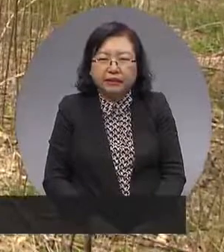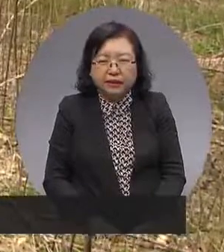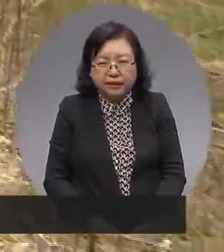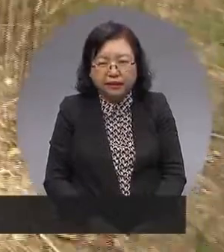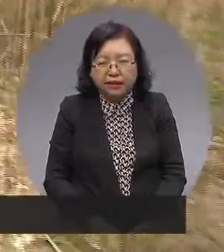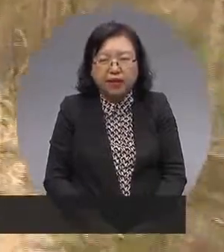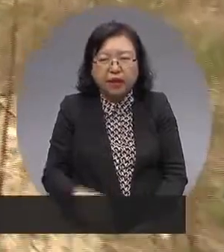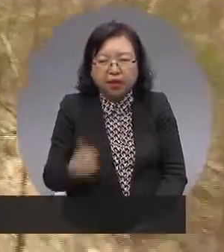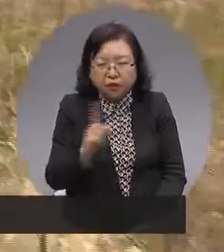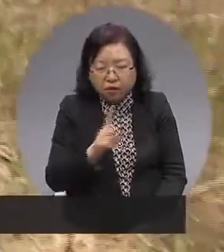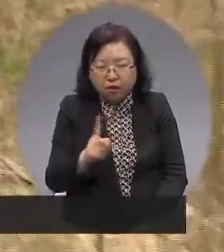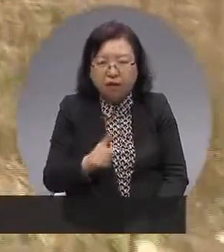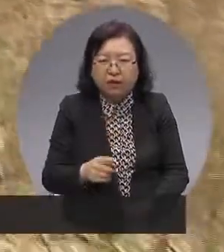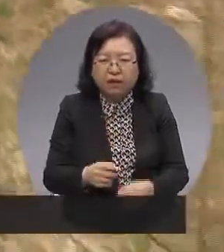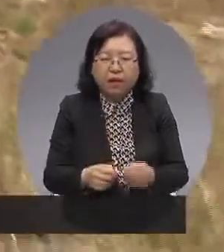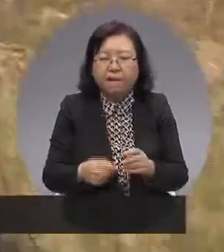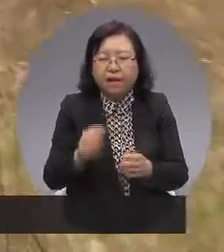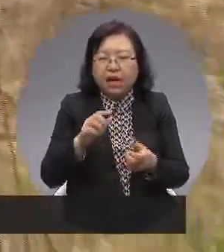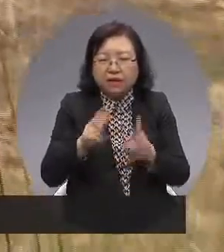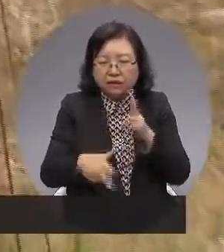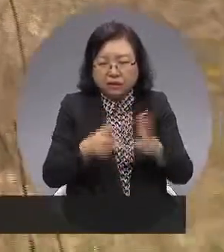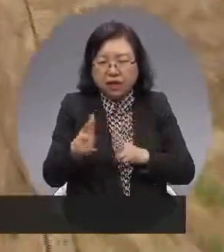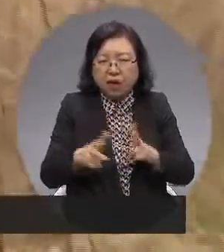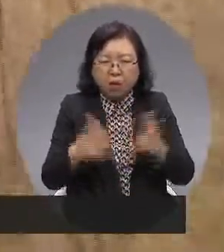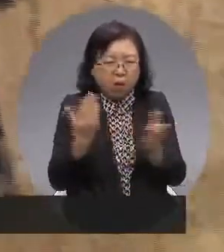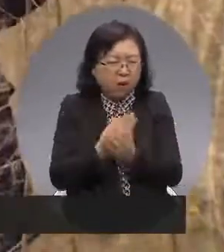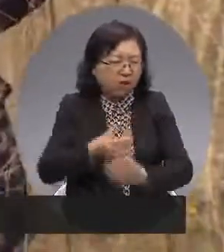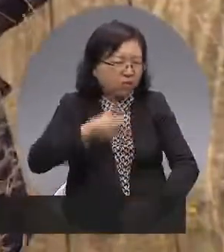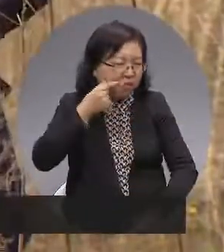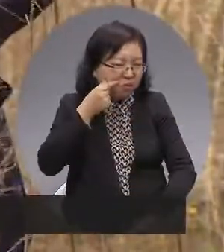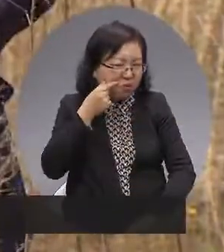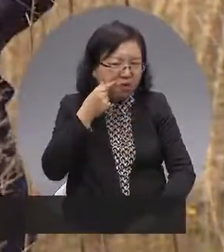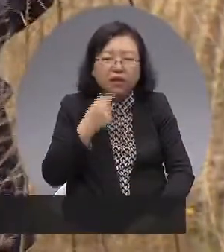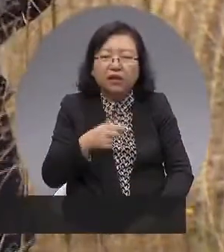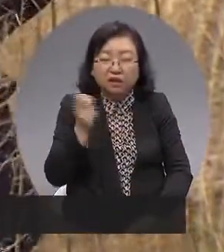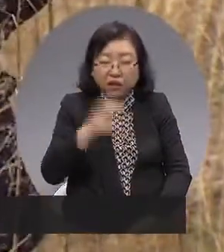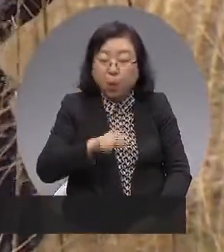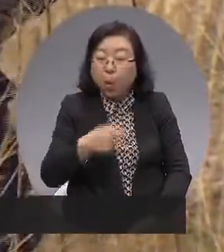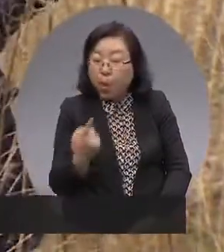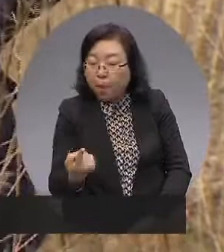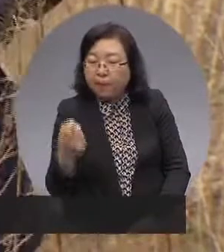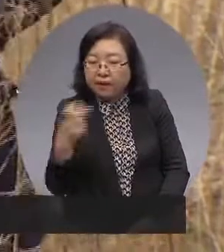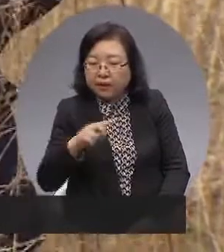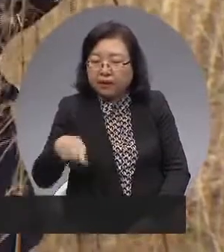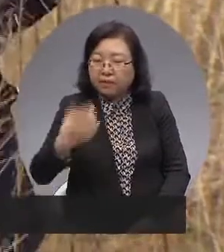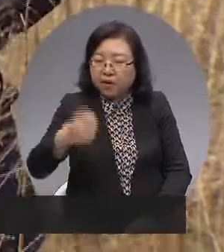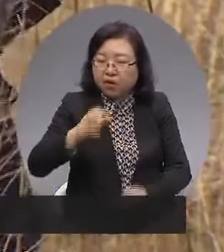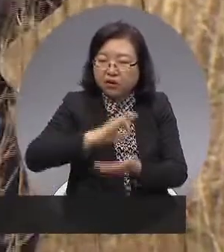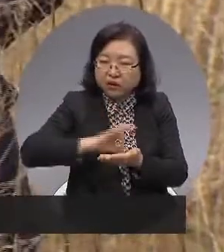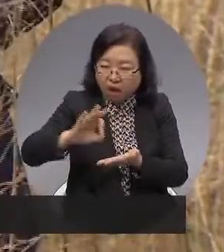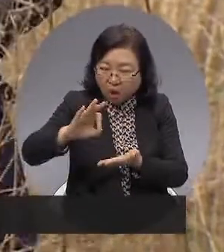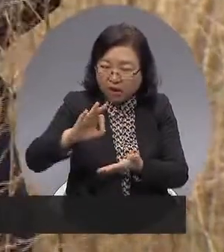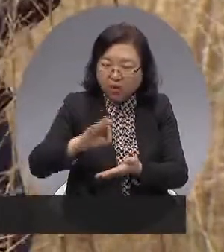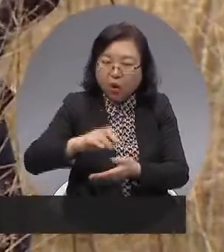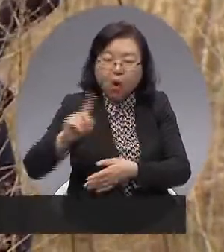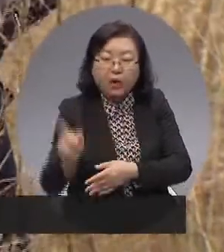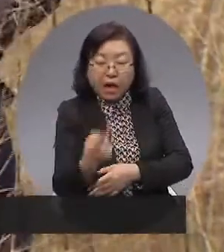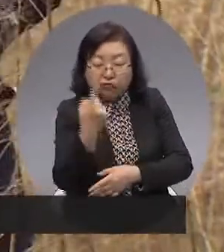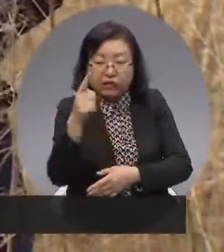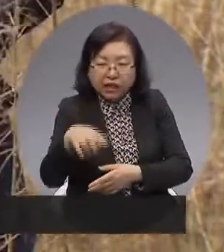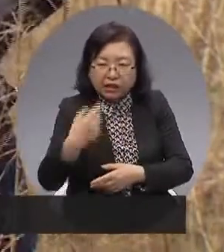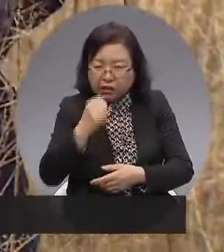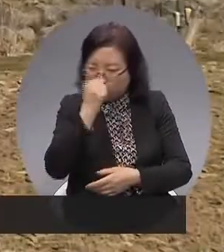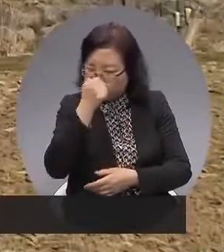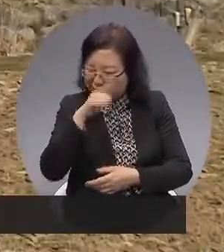결국 기약 없이 반쪽짜리로 남게 된 이 축구장 바로 옆에 청주시가 다시 100억 원 가까이 들여 조명 없는 반쪽짜리 야구장 조성을